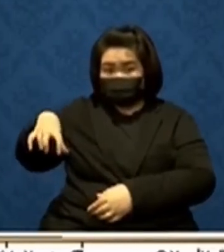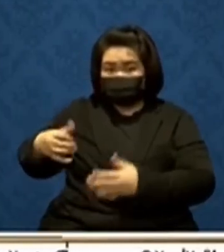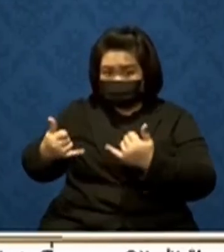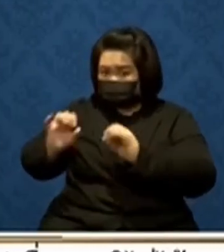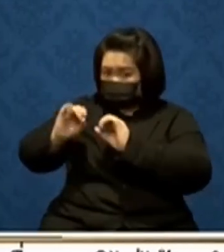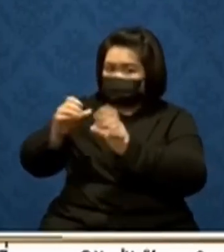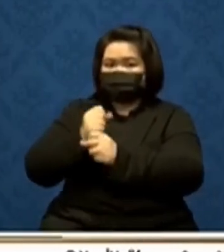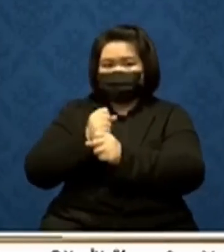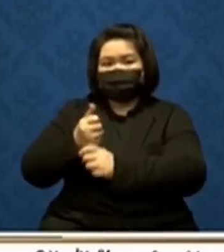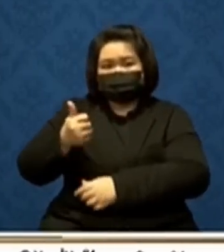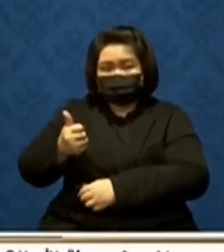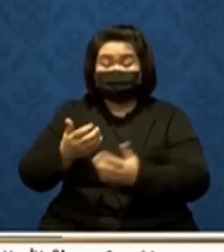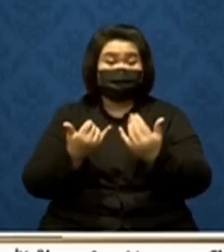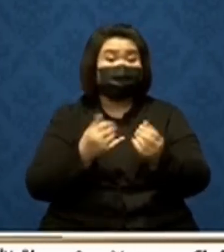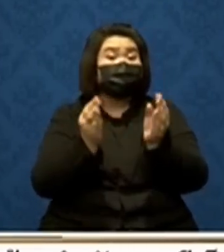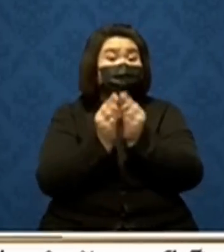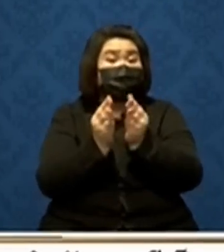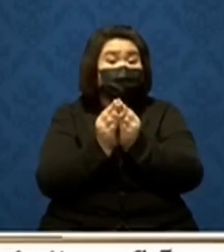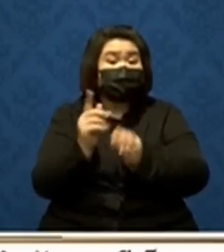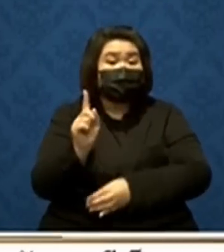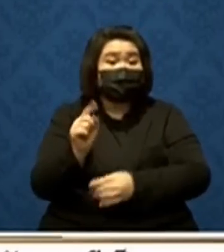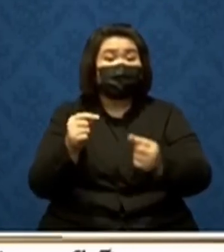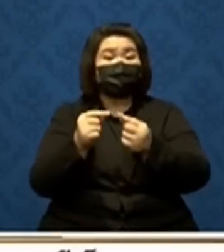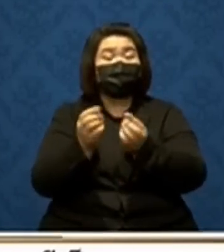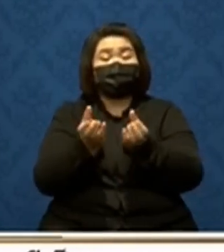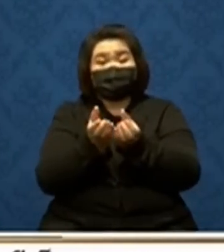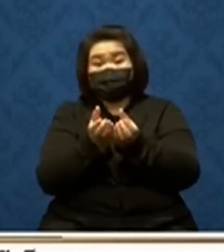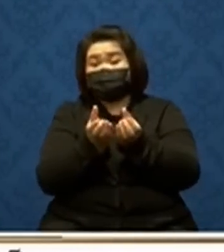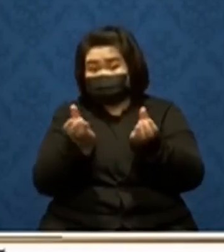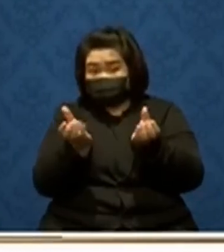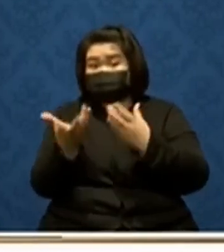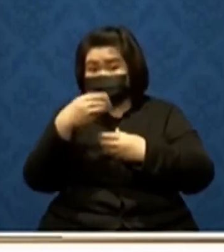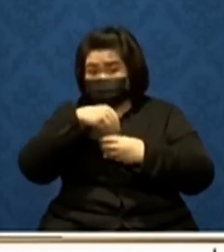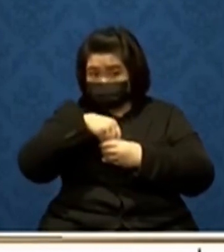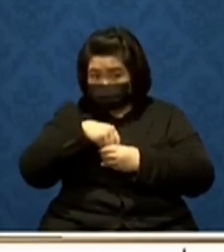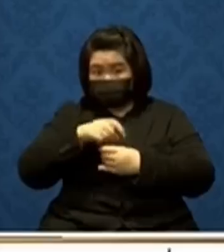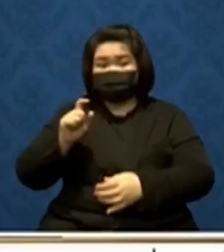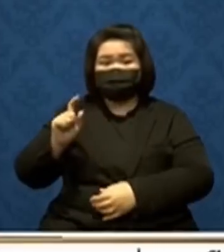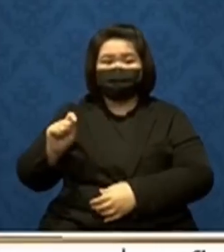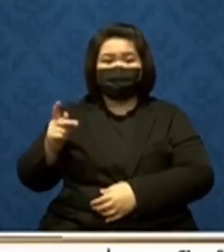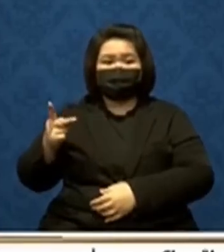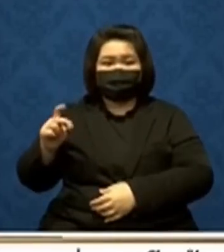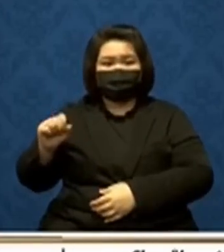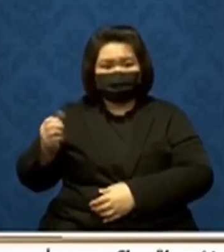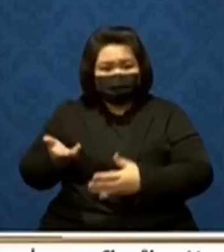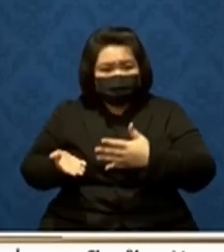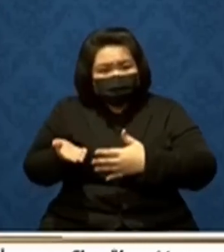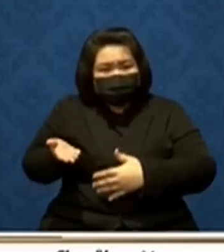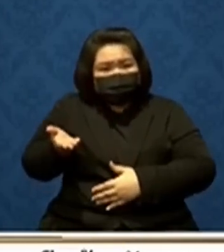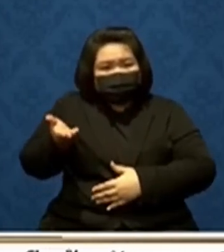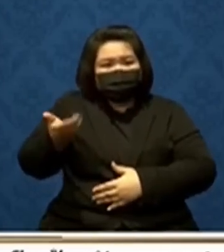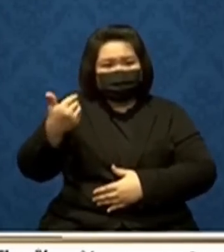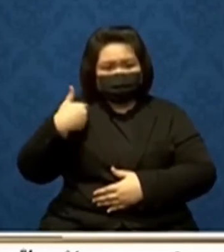ทำให้คะแนนมีคุณธรรมและความโปร่งใสของอ.ก.ค.ศ.กระตื้นขึ้นมาเยอะเลยครับ